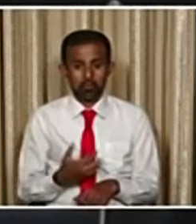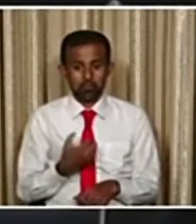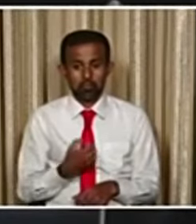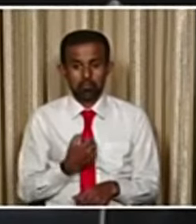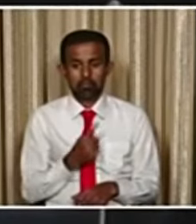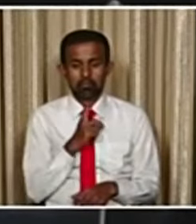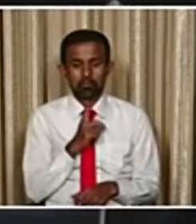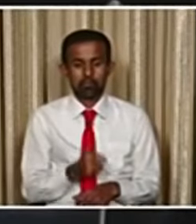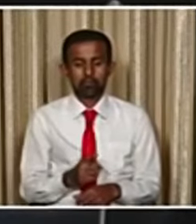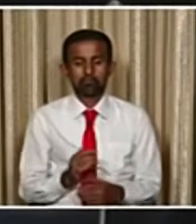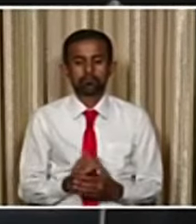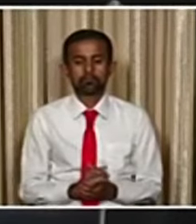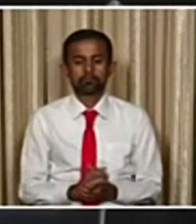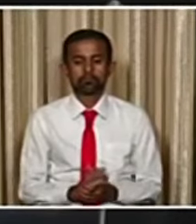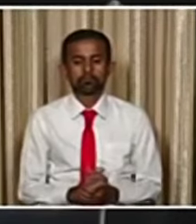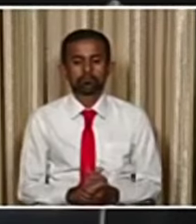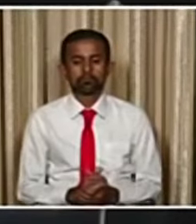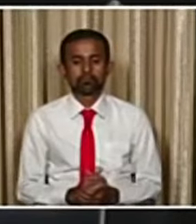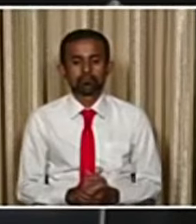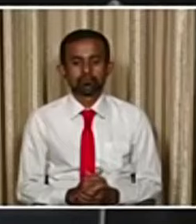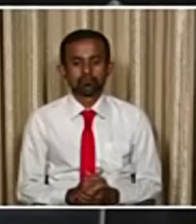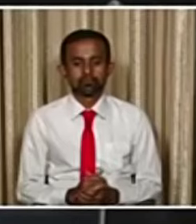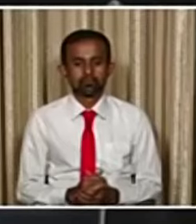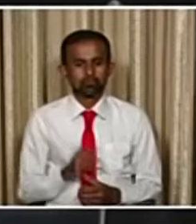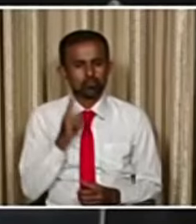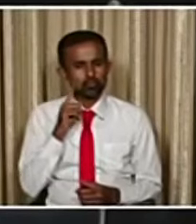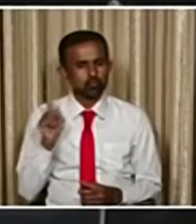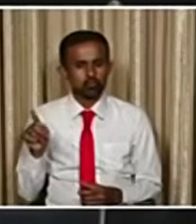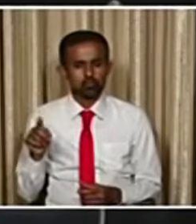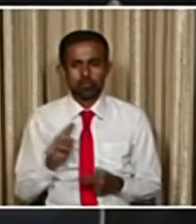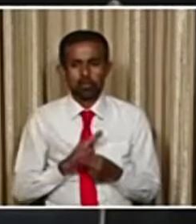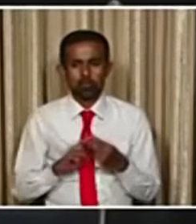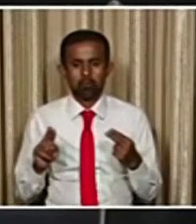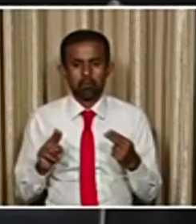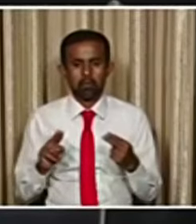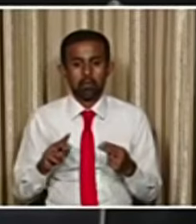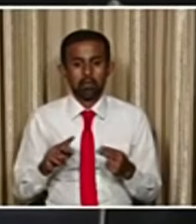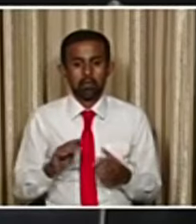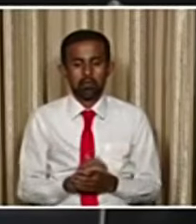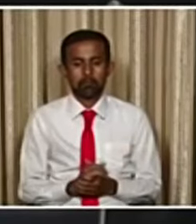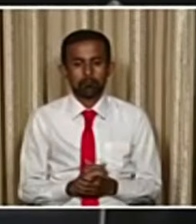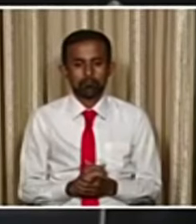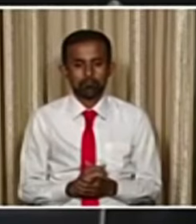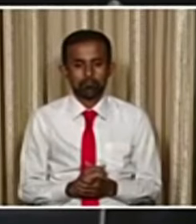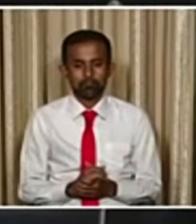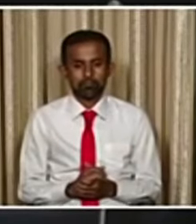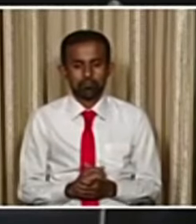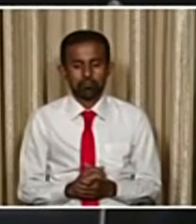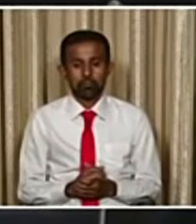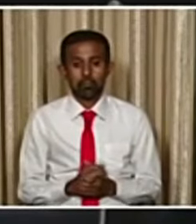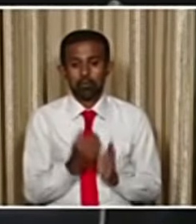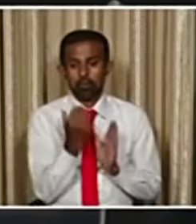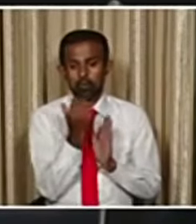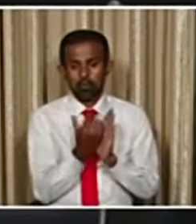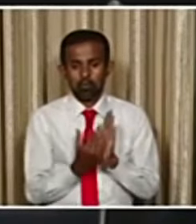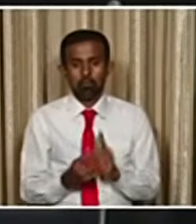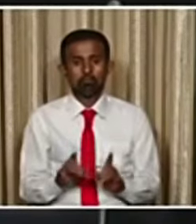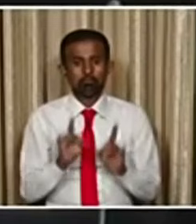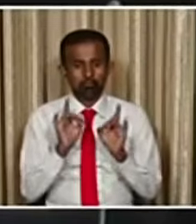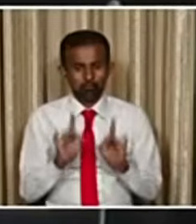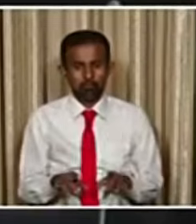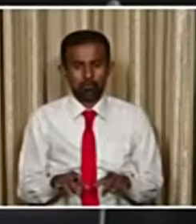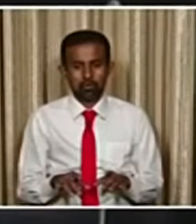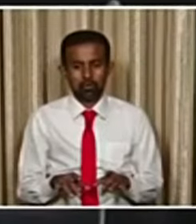කියන එක එම නිසා ගරු මන්ත්‍රීතුමනි කිසිම සැකයක් ඇති කරගන්නට එපා ලබන ව්‍යවස්ථාවේ තියෙන